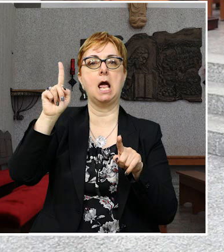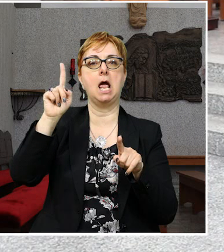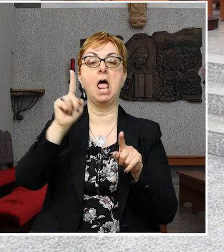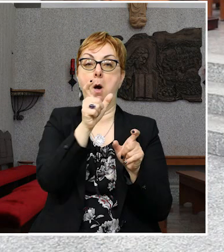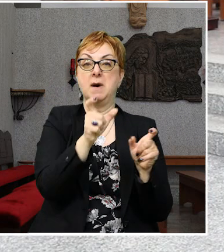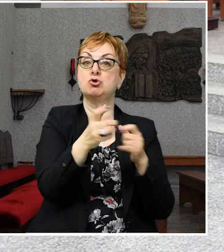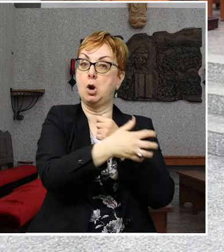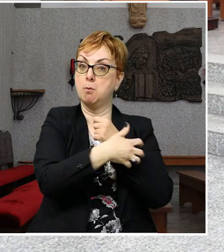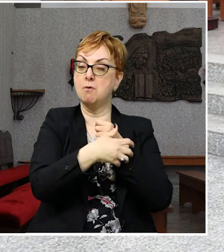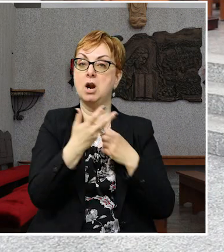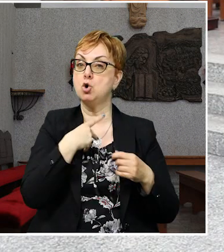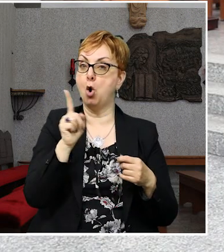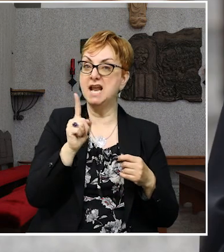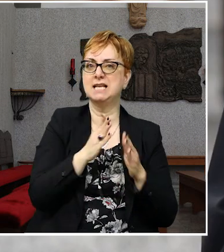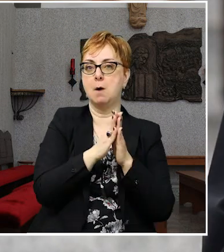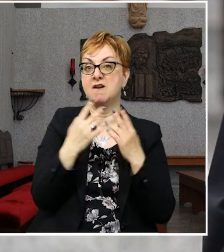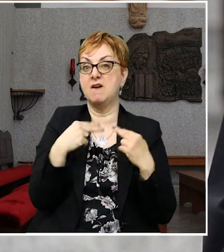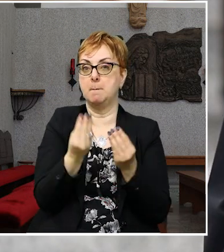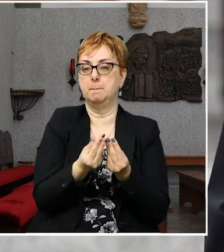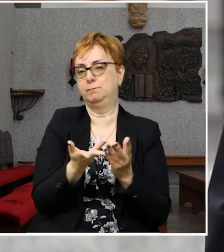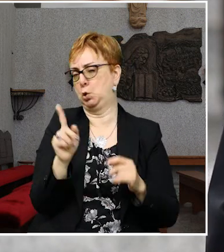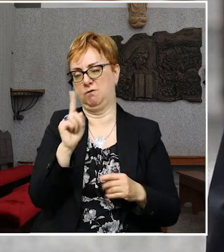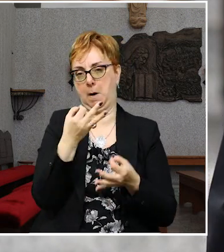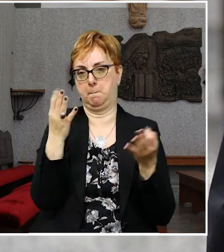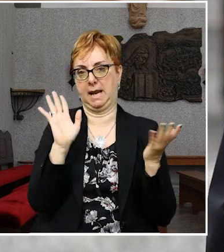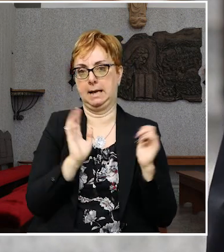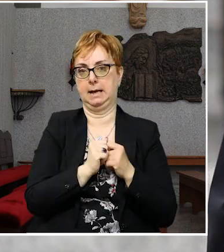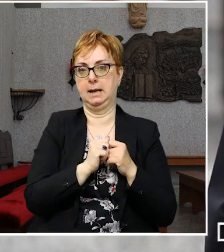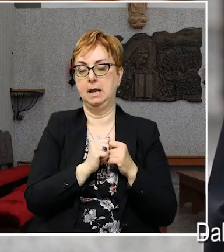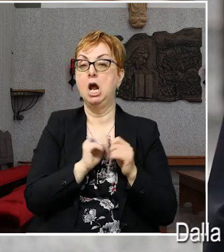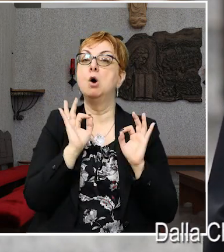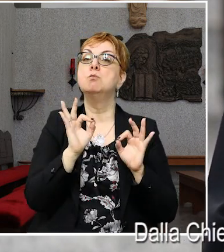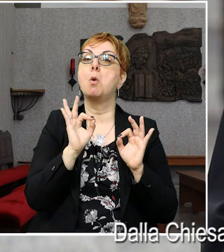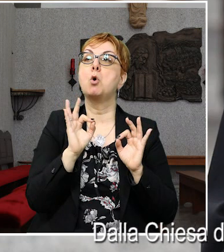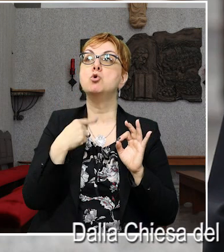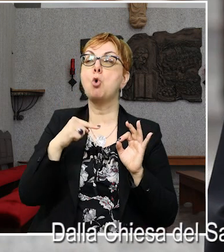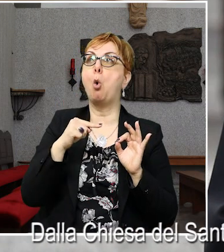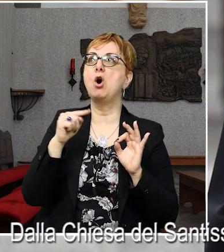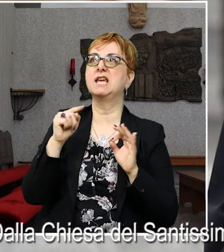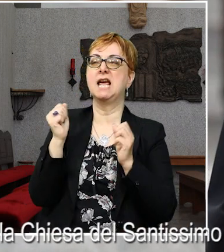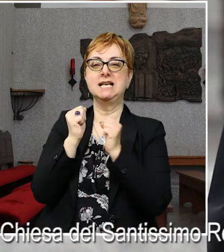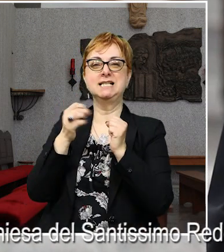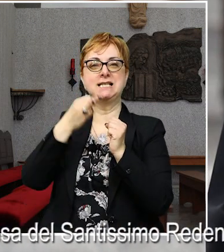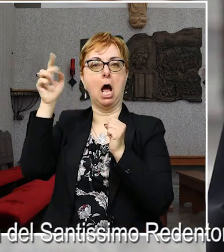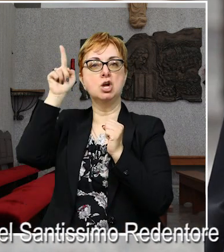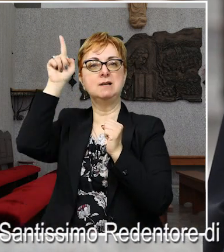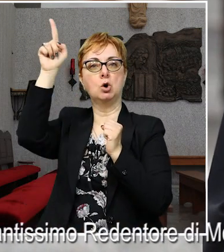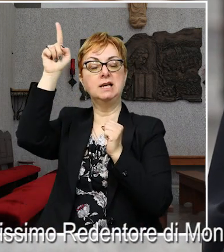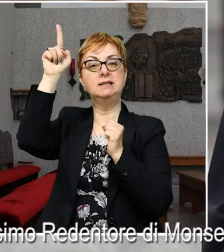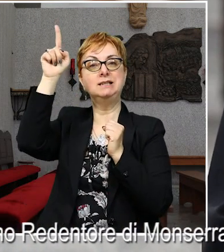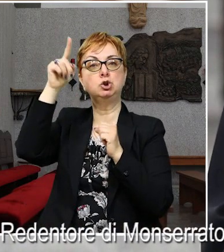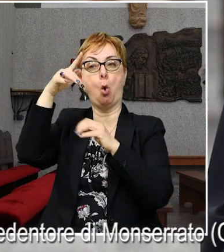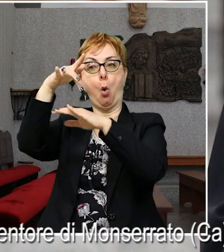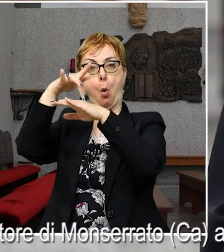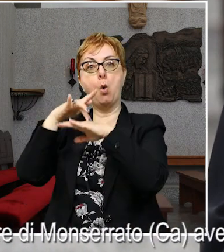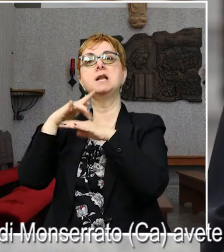poveri non esistessero. Lasciamoci sempre guidare dal santo timore di Dio, e il